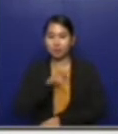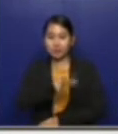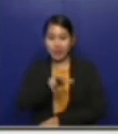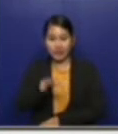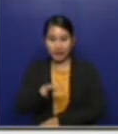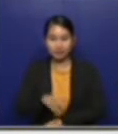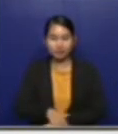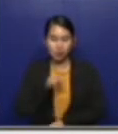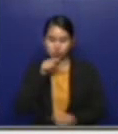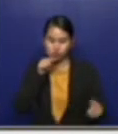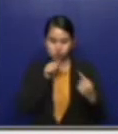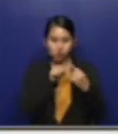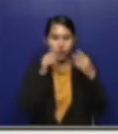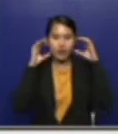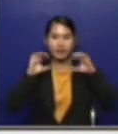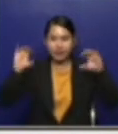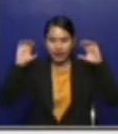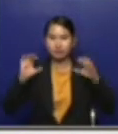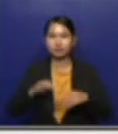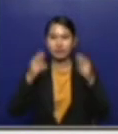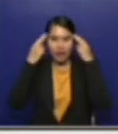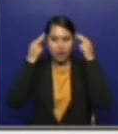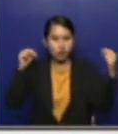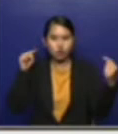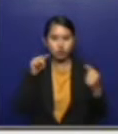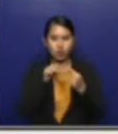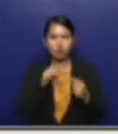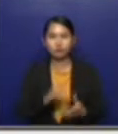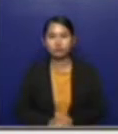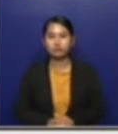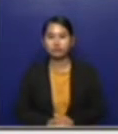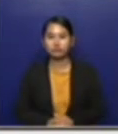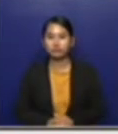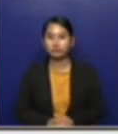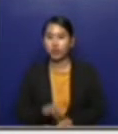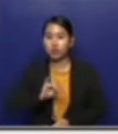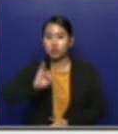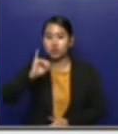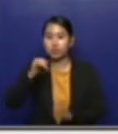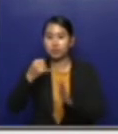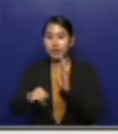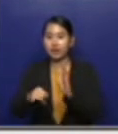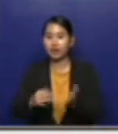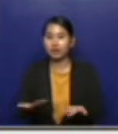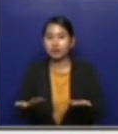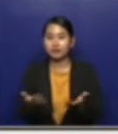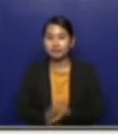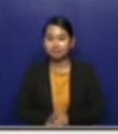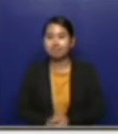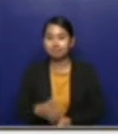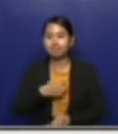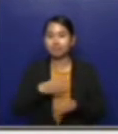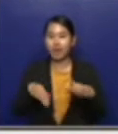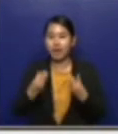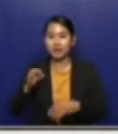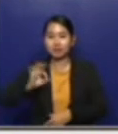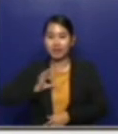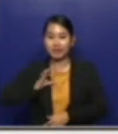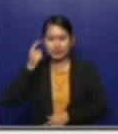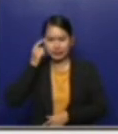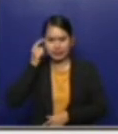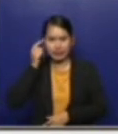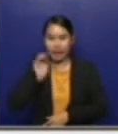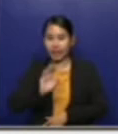าลฟังคือตรงเป๊ะเลยนายกใครถูกใครผิดทีนี้ผมอยากให้เพื่อนเราคิดเพราะไงครับ